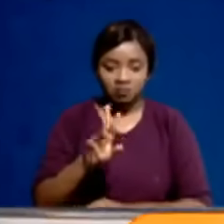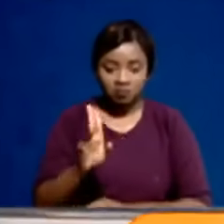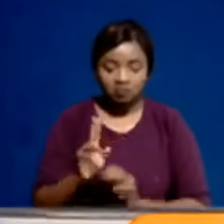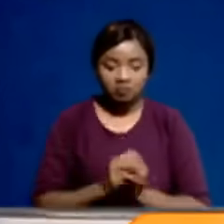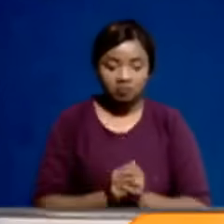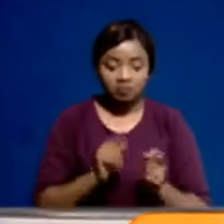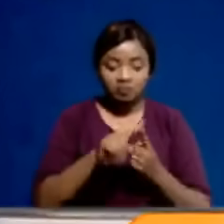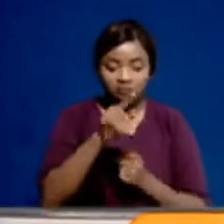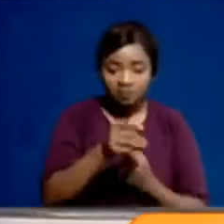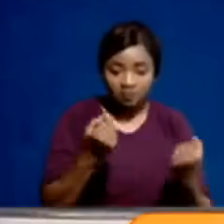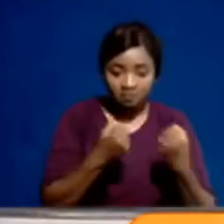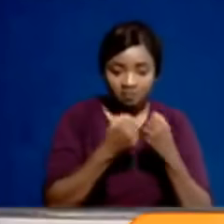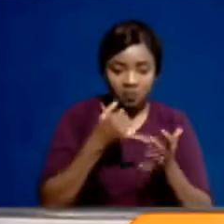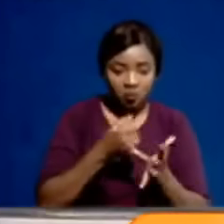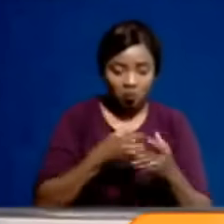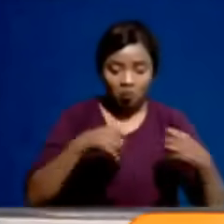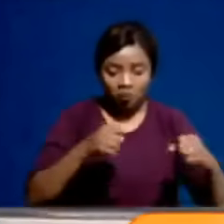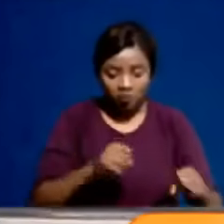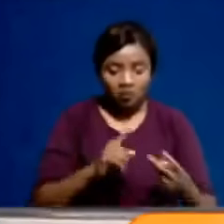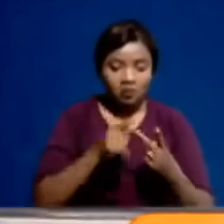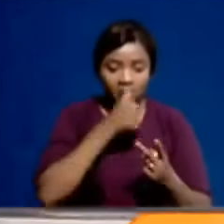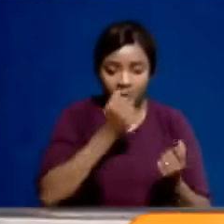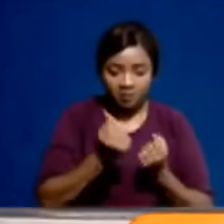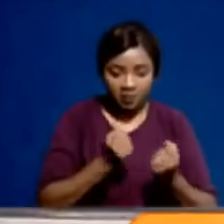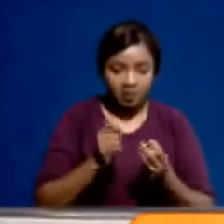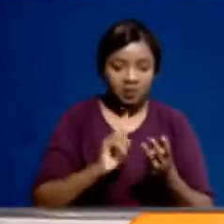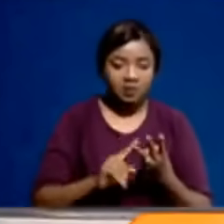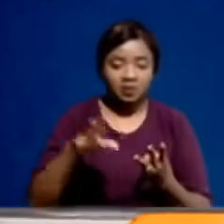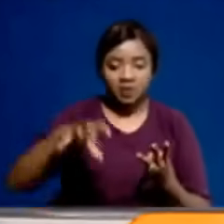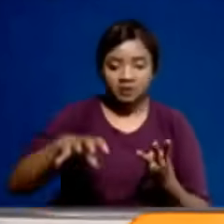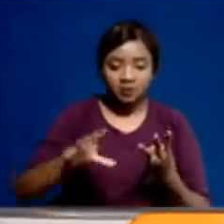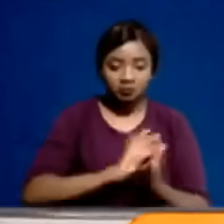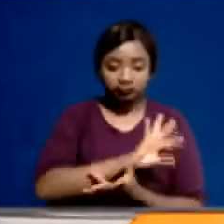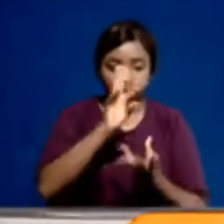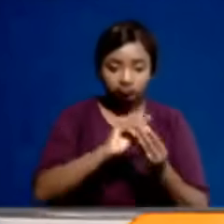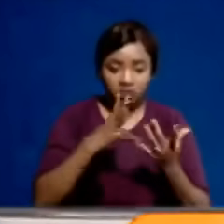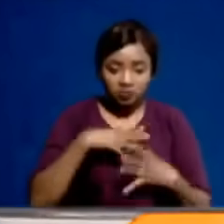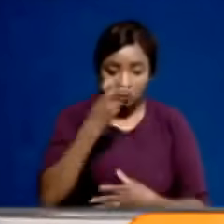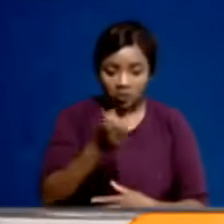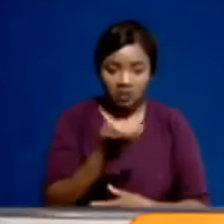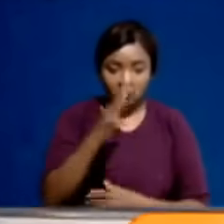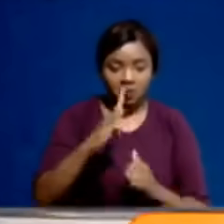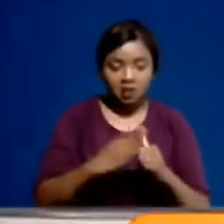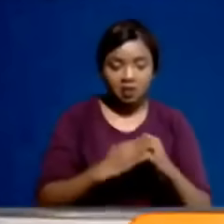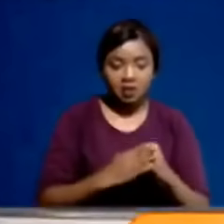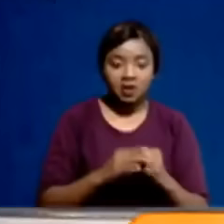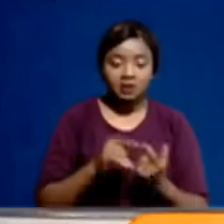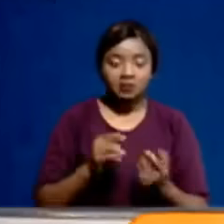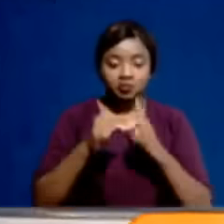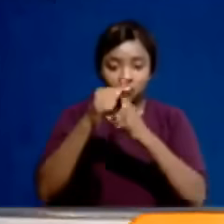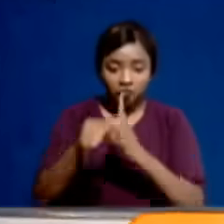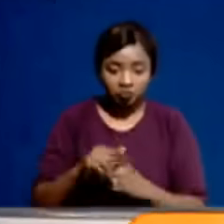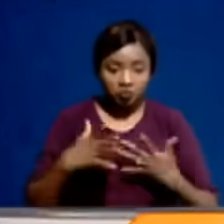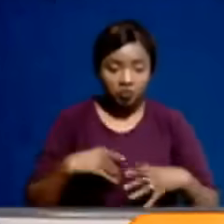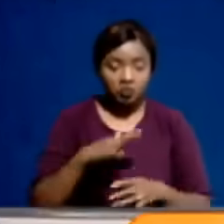gari la binafsi na pikipiki na kusababisha jumla ya vifo 9. Ni ajali ambayo imepandisha idadi ya watu